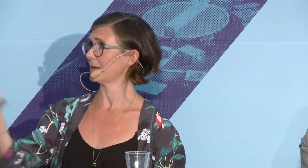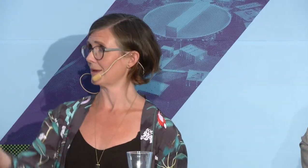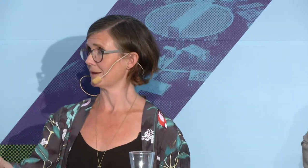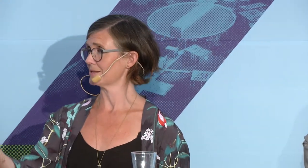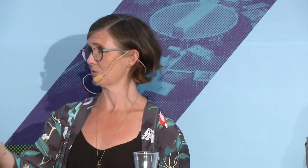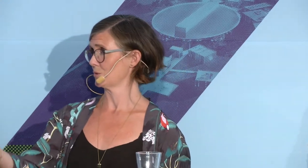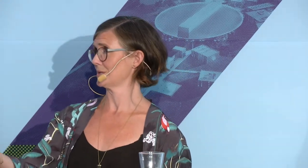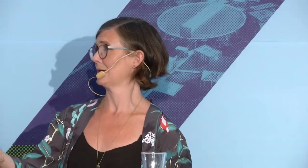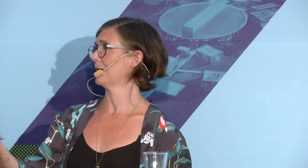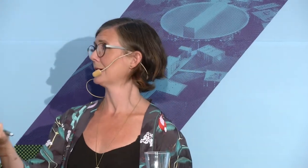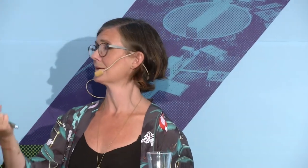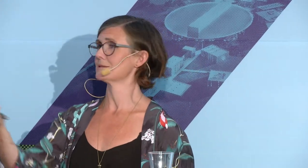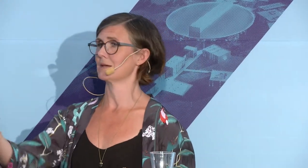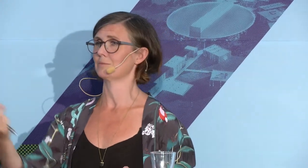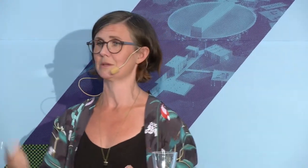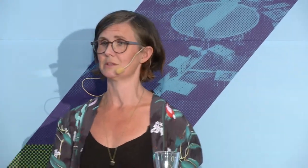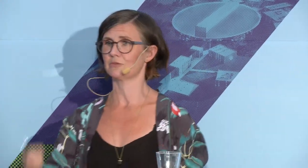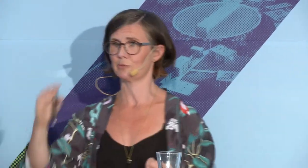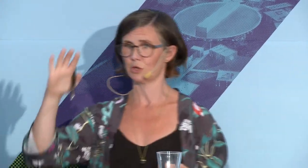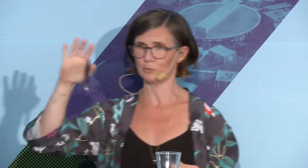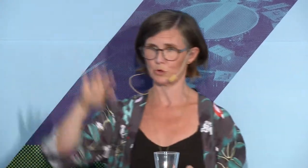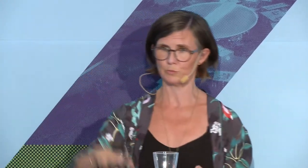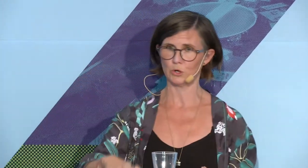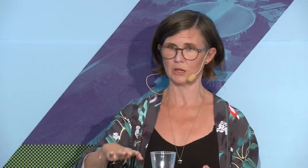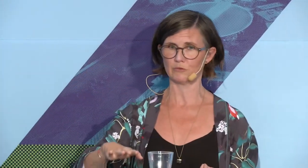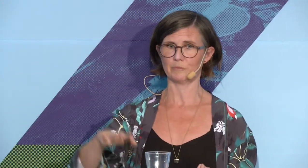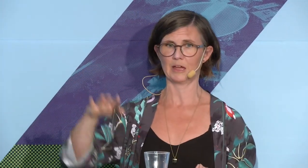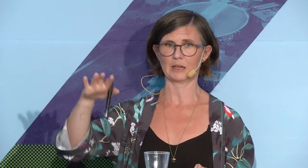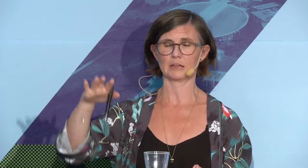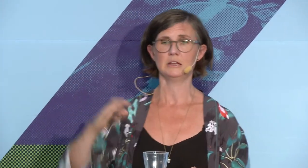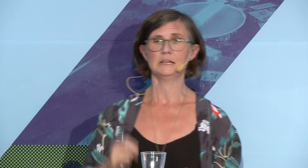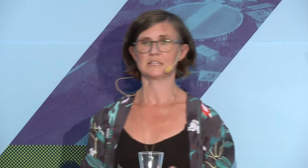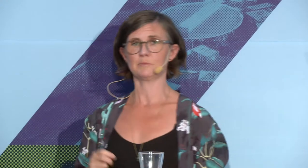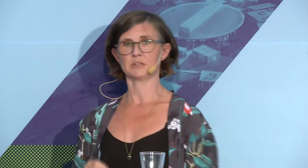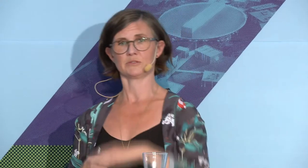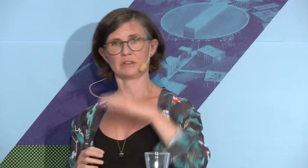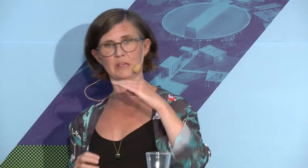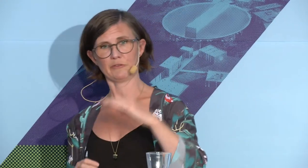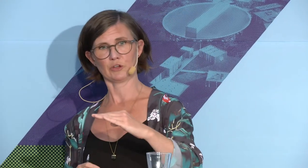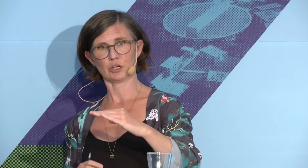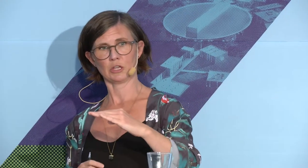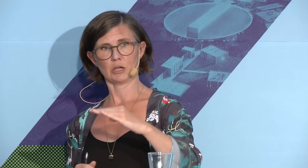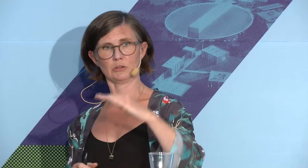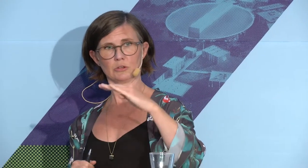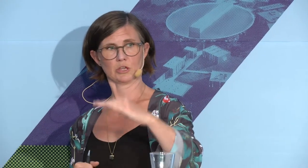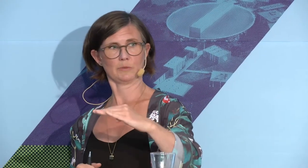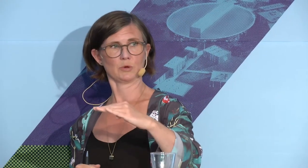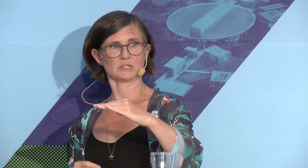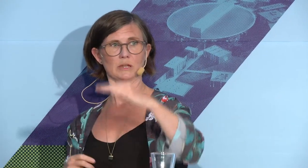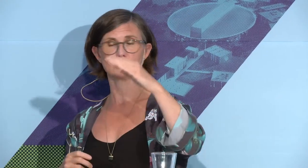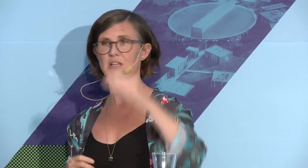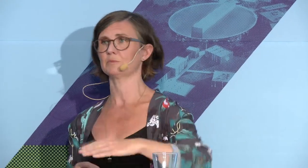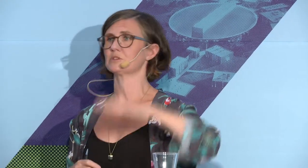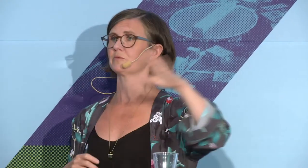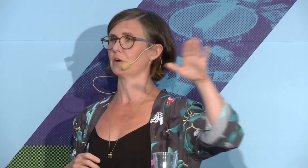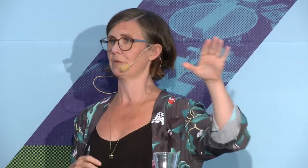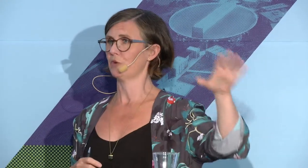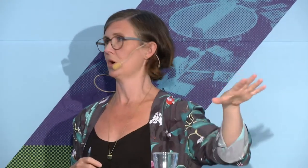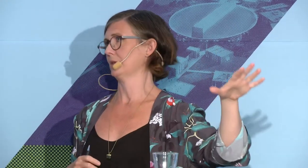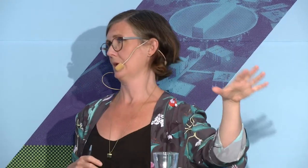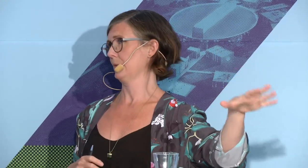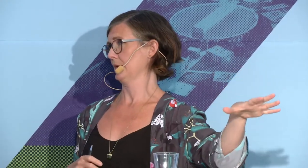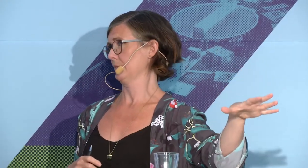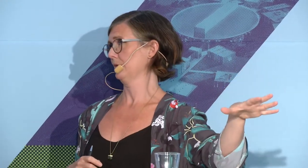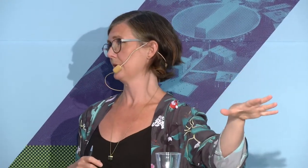bygga mer i det stationsnära läget, samtidigt som vi bygger bort bullret från vägen, samtidigt som vi tillför nya ytor, nya bostäder och samtidigt som vi